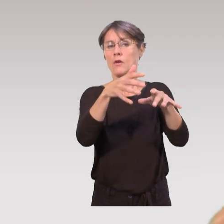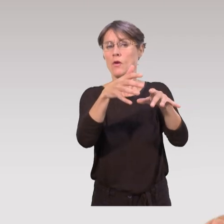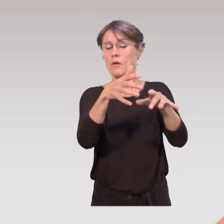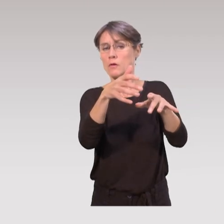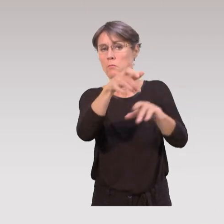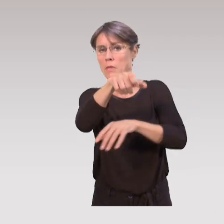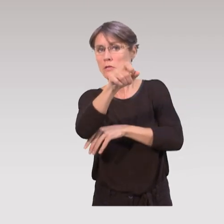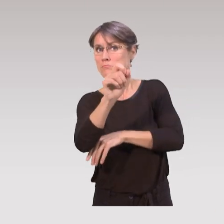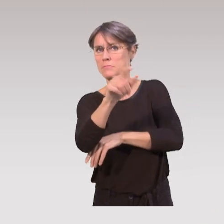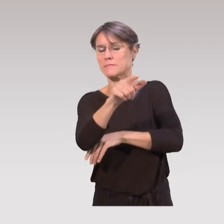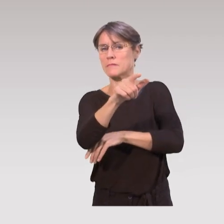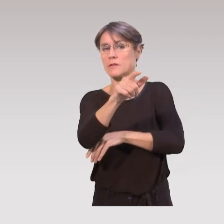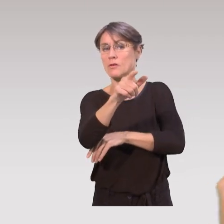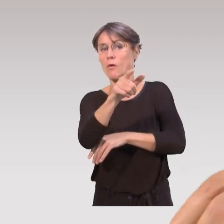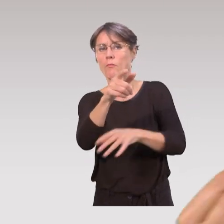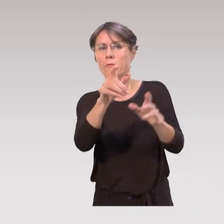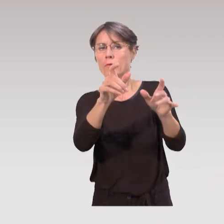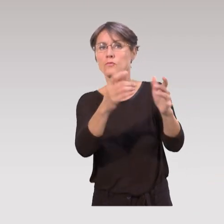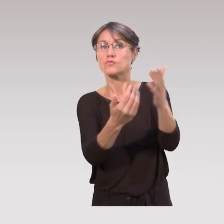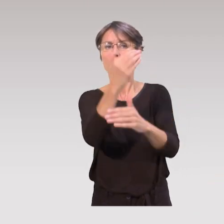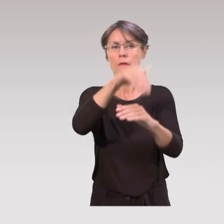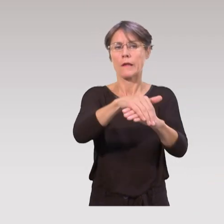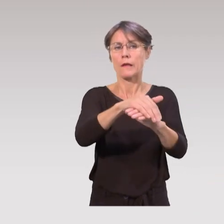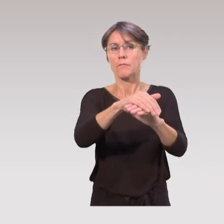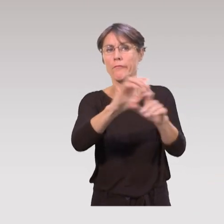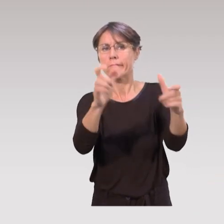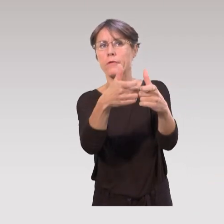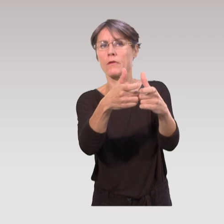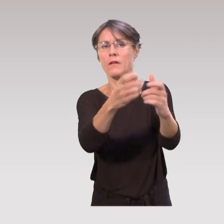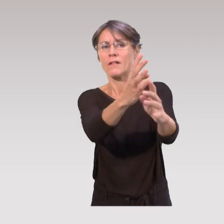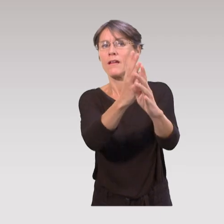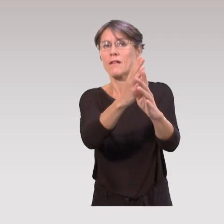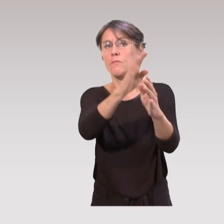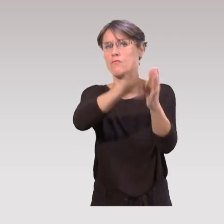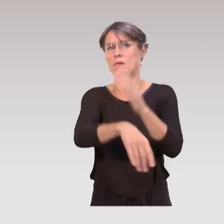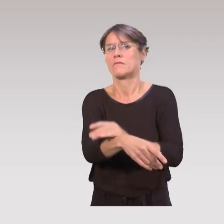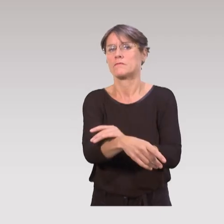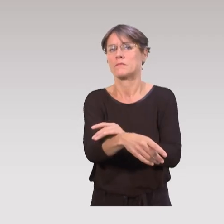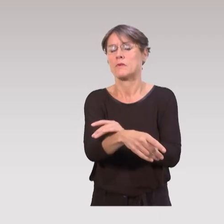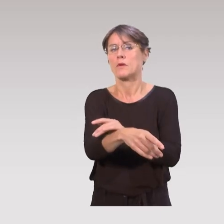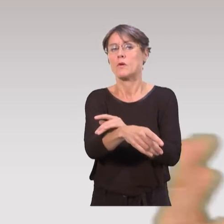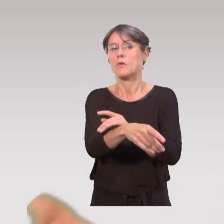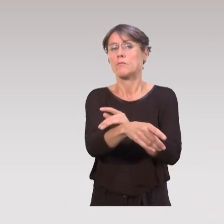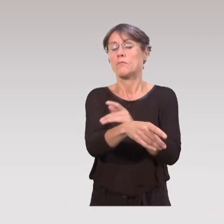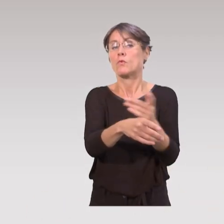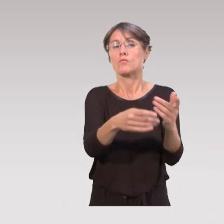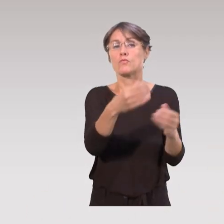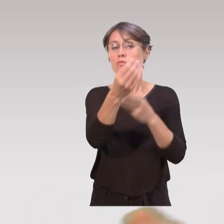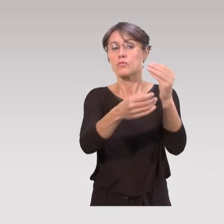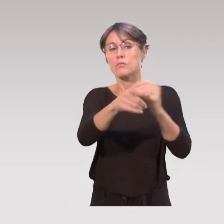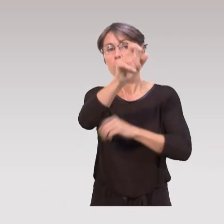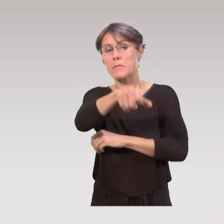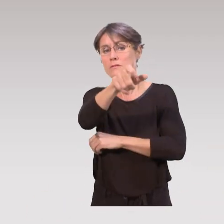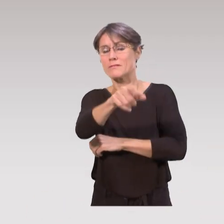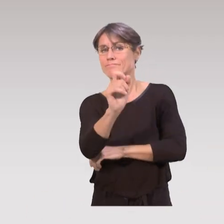par exemple, le fait que ces personnes-là se présentent moins en opération de dépistage,